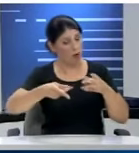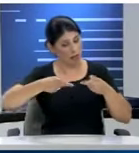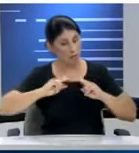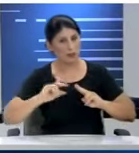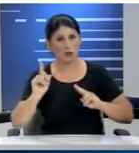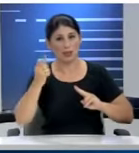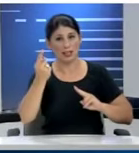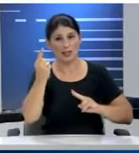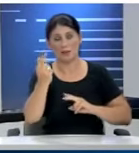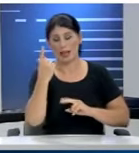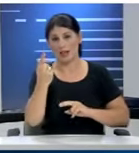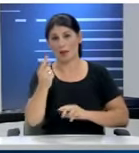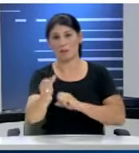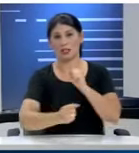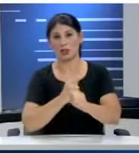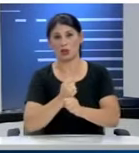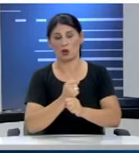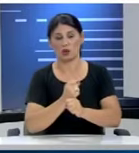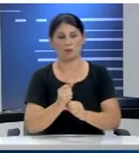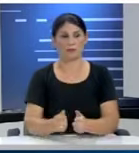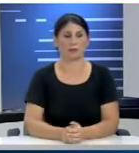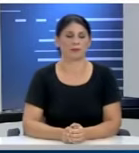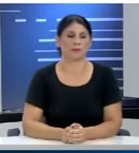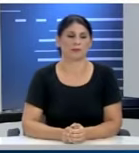1,5 χρόνο, το 21 και το 22.